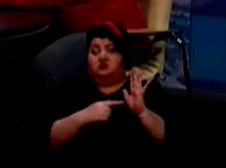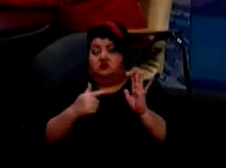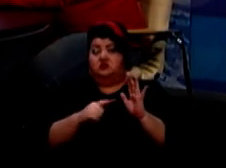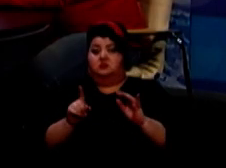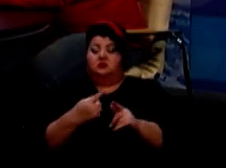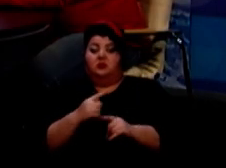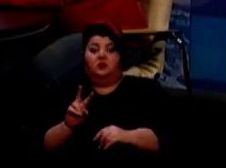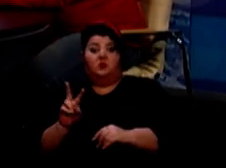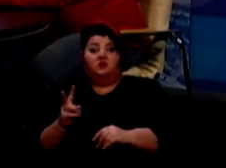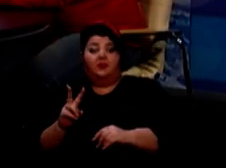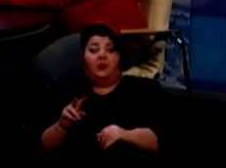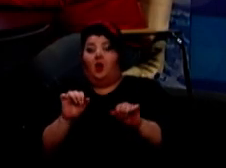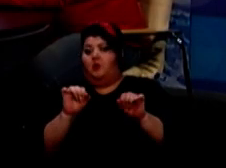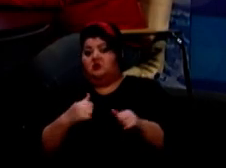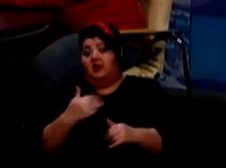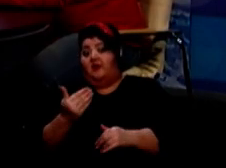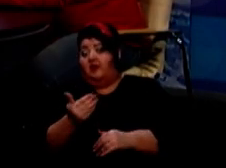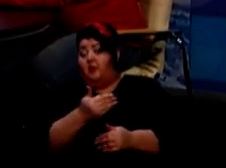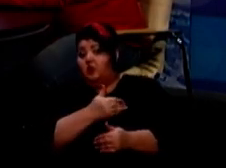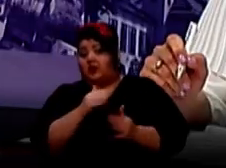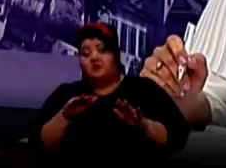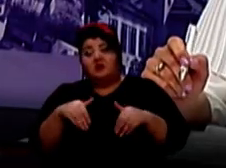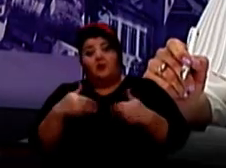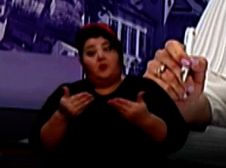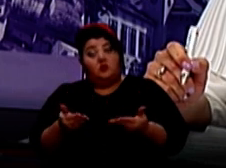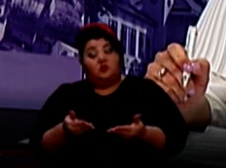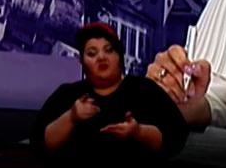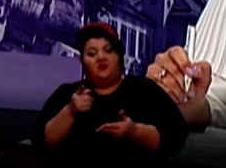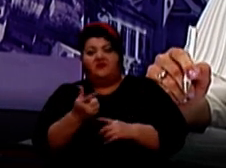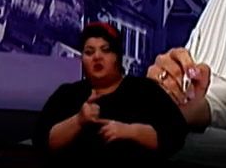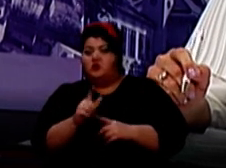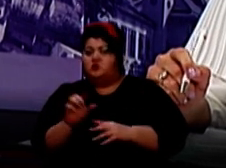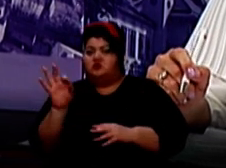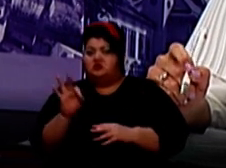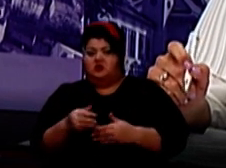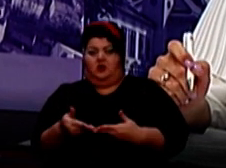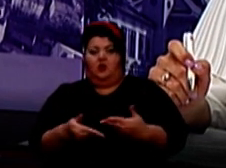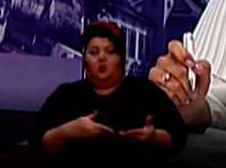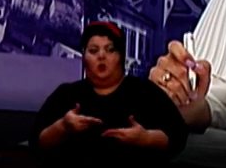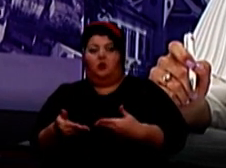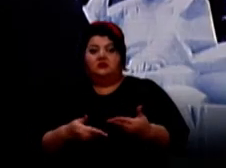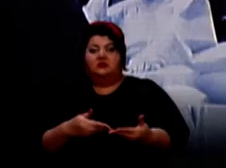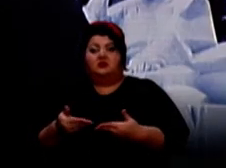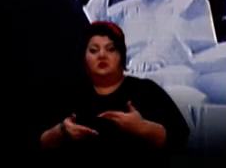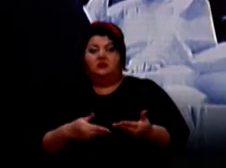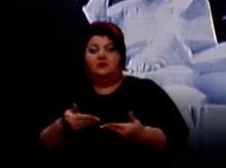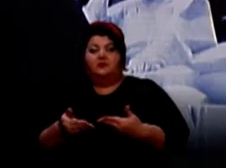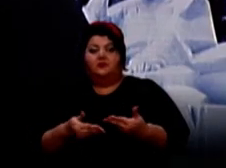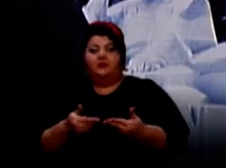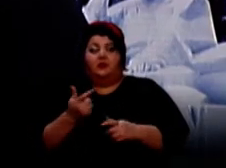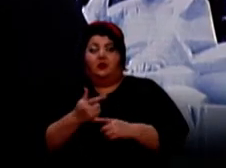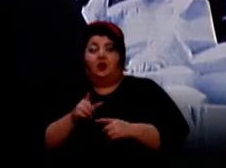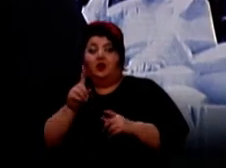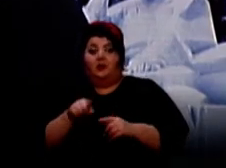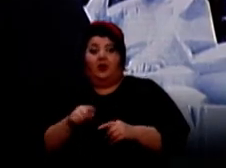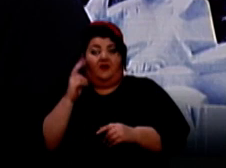2 гривнями. Можливо, я вам хотіла б запропонувати, от ви дуже часто ходите пішки, дуже часто, навіть на